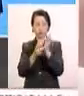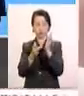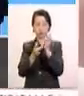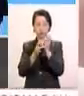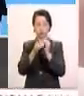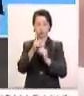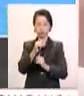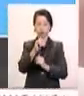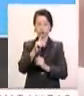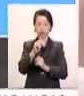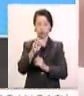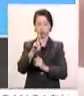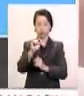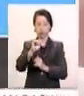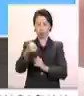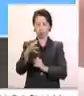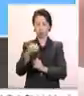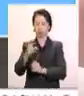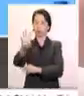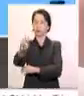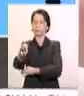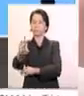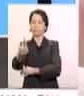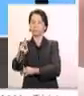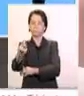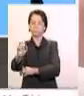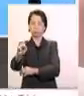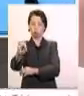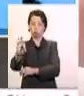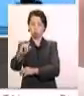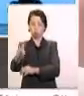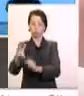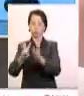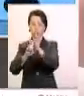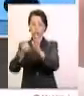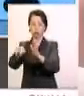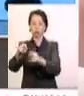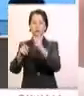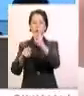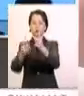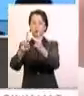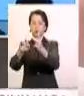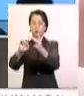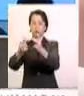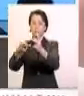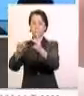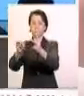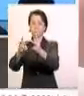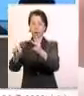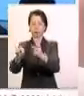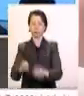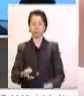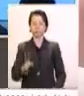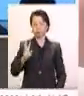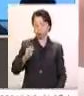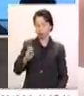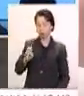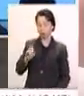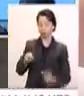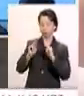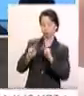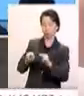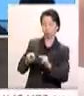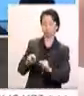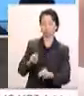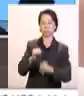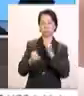Raj, manakala Microsoft Malaysia diwakili pengarah urusannya K. Rahman. MOU disaksikan Menteri Perdagangan Antarabangsa dan